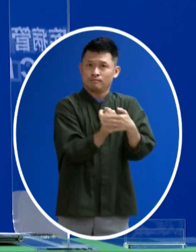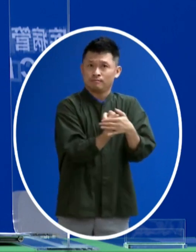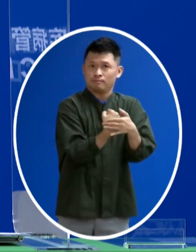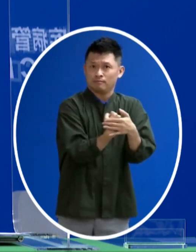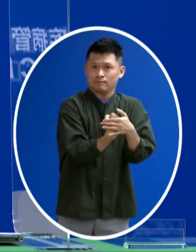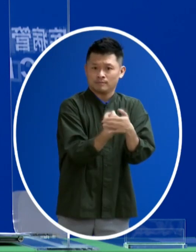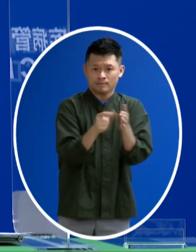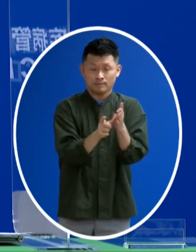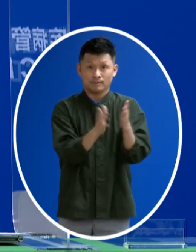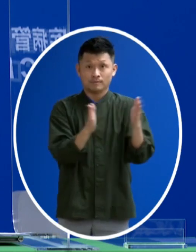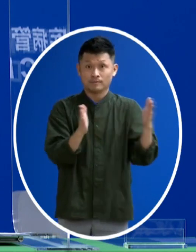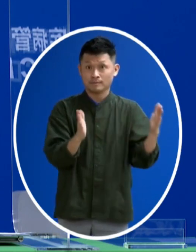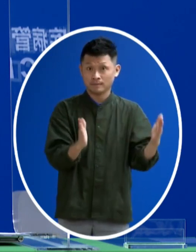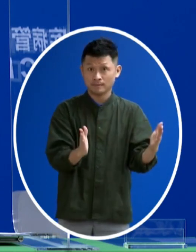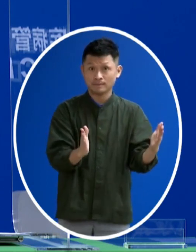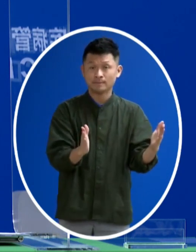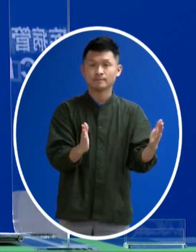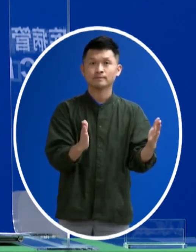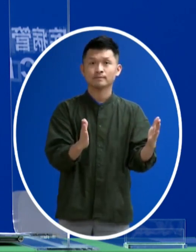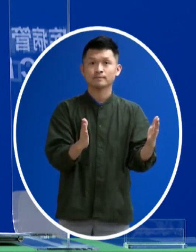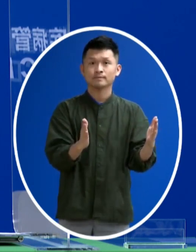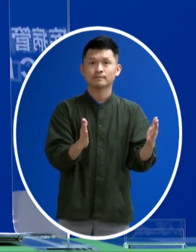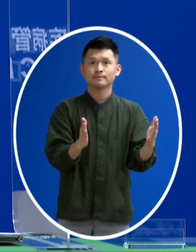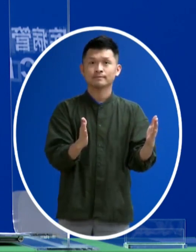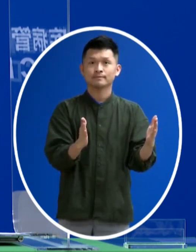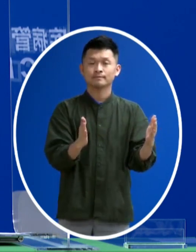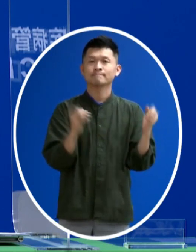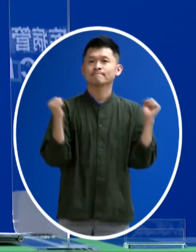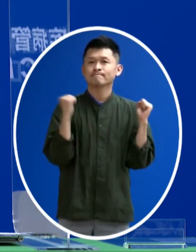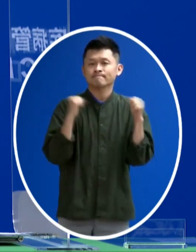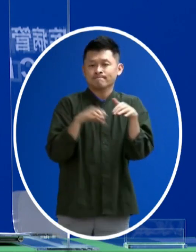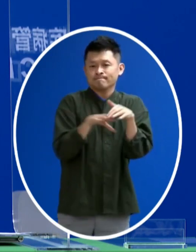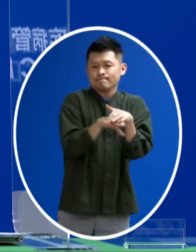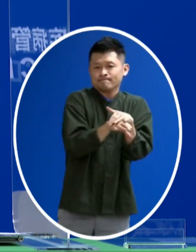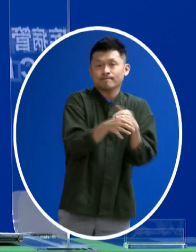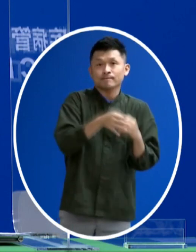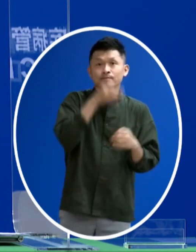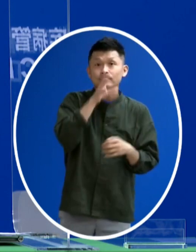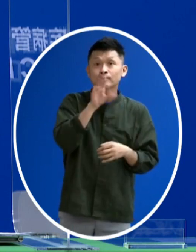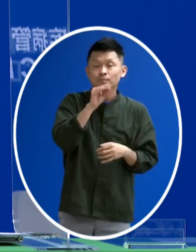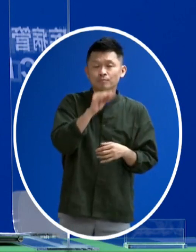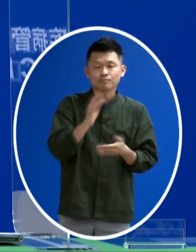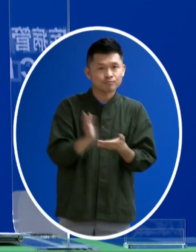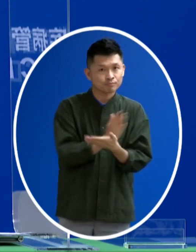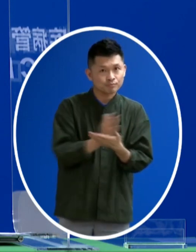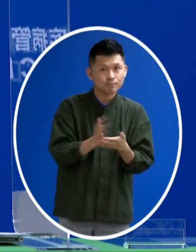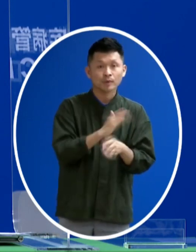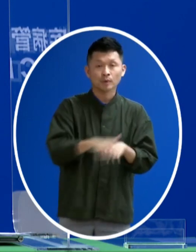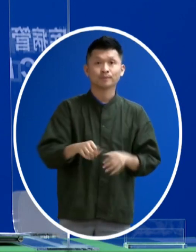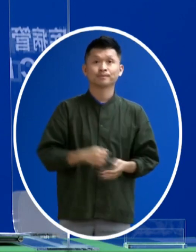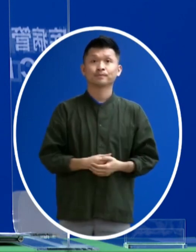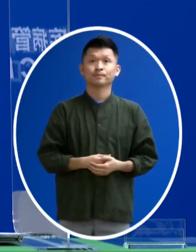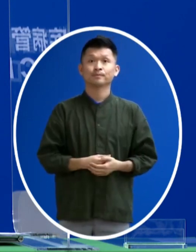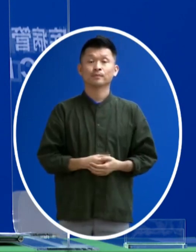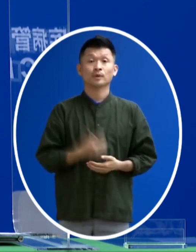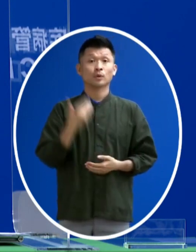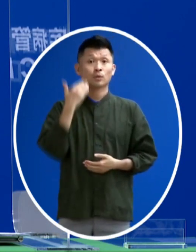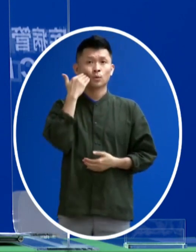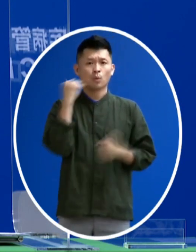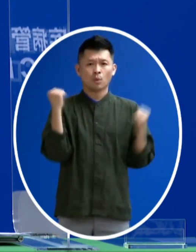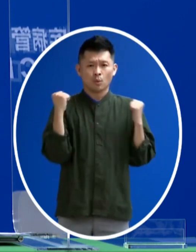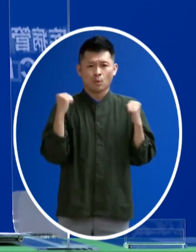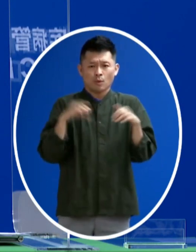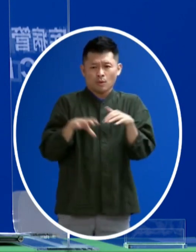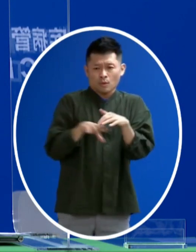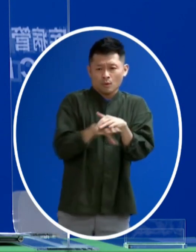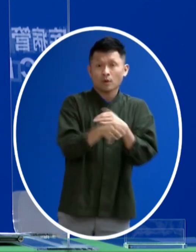候是不是还是有适当的这个冷藏的一个部分啊、哦、那如果这个部分大家都没有什么问题的